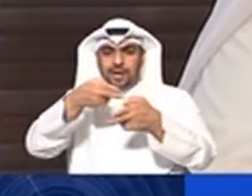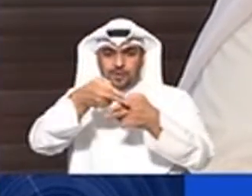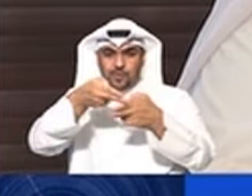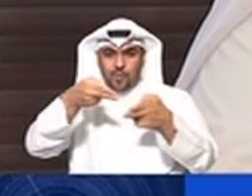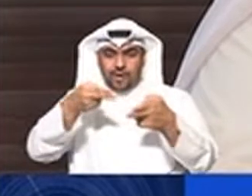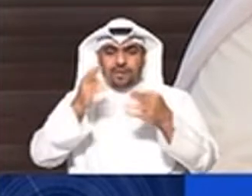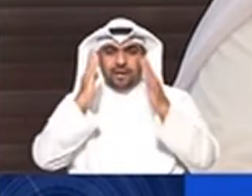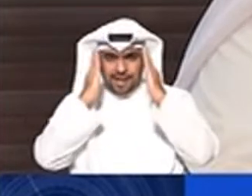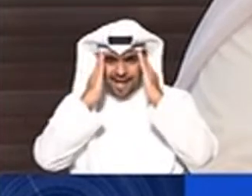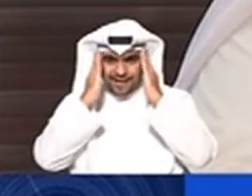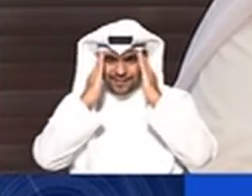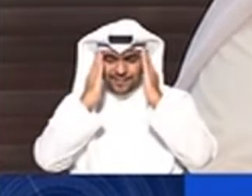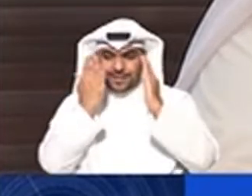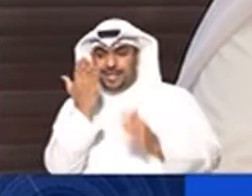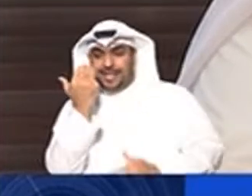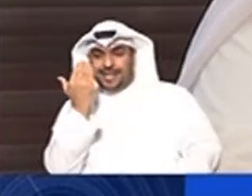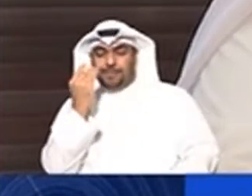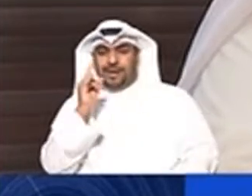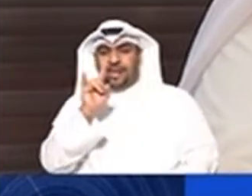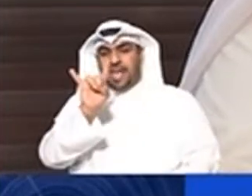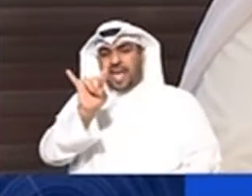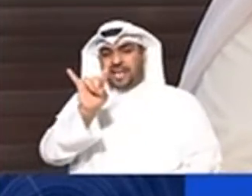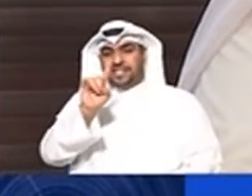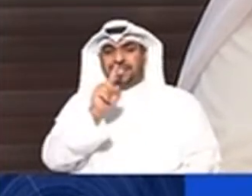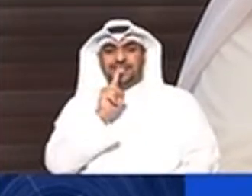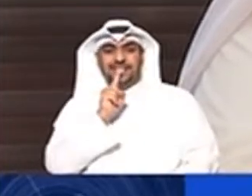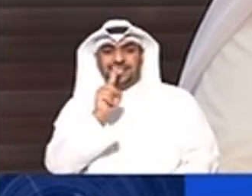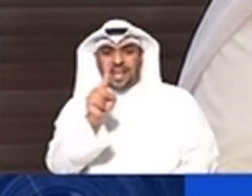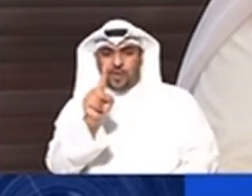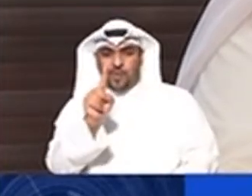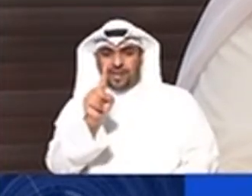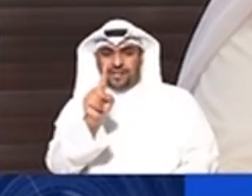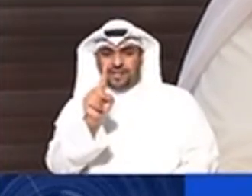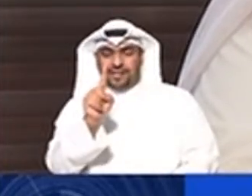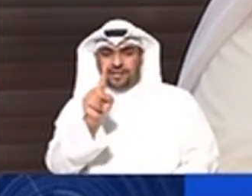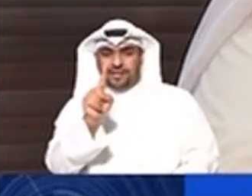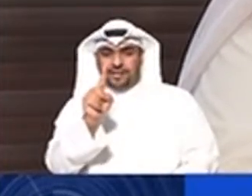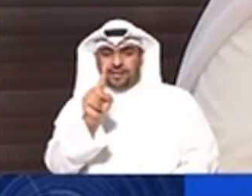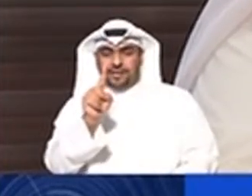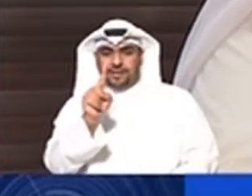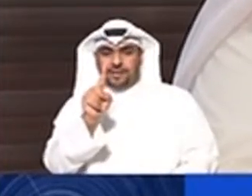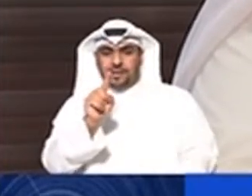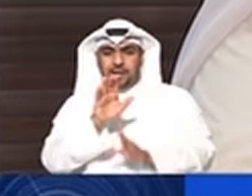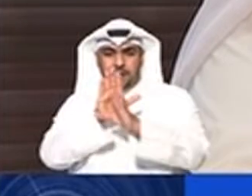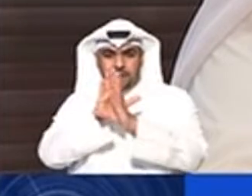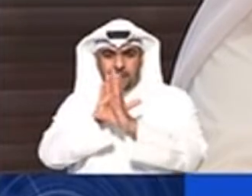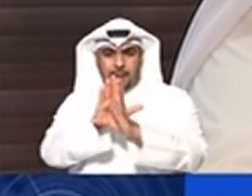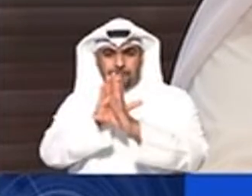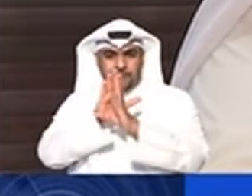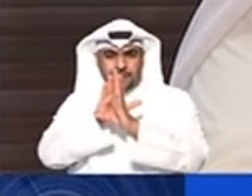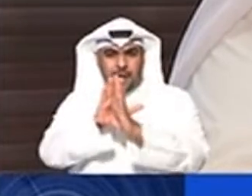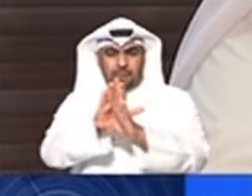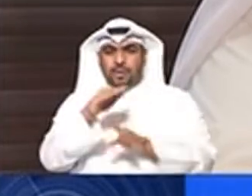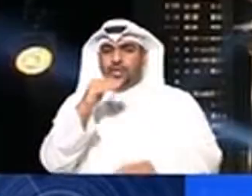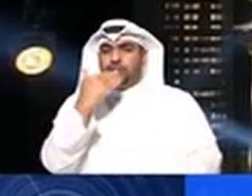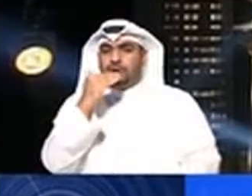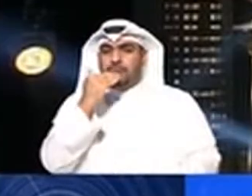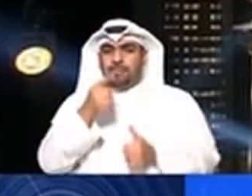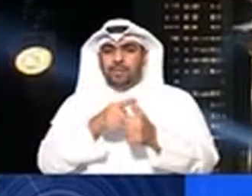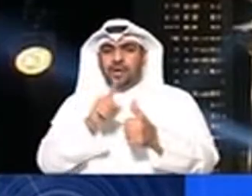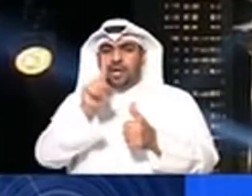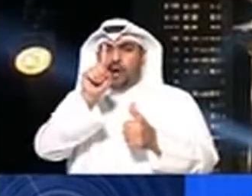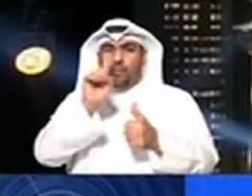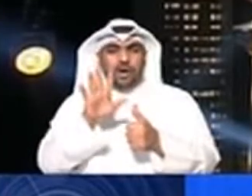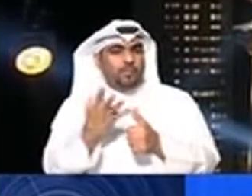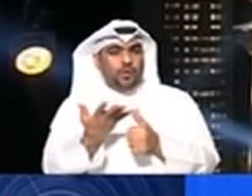الأخيرة تم الاهتمام في قضايا الشباب وإنجازات الشباب بشكل مميز في عهد المغفور